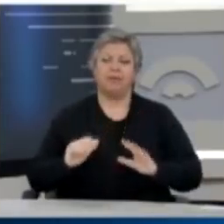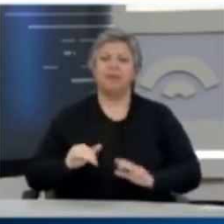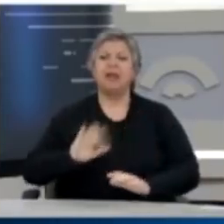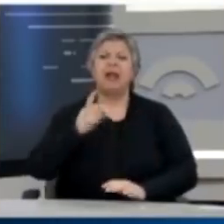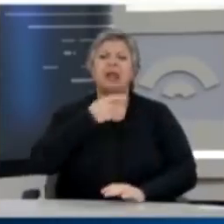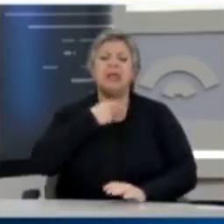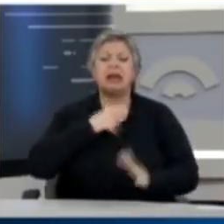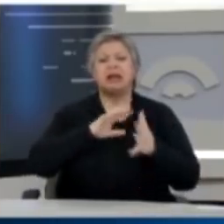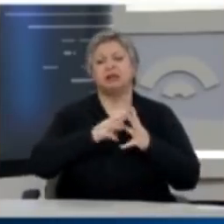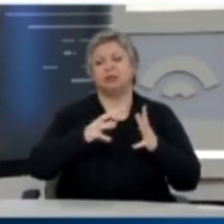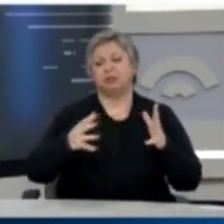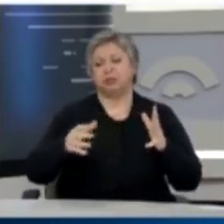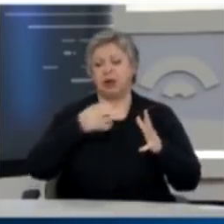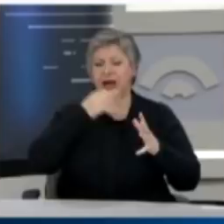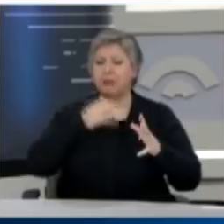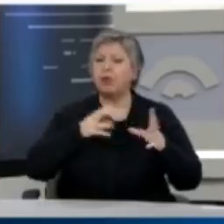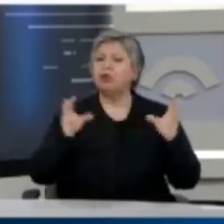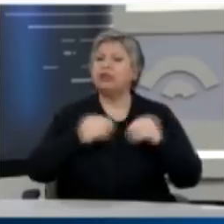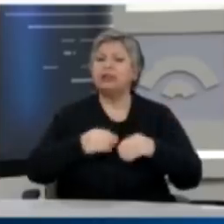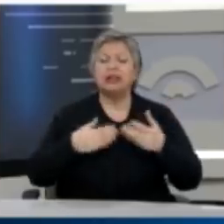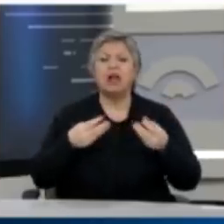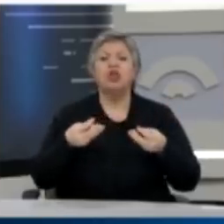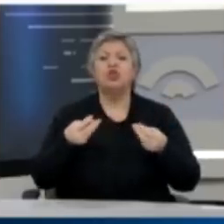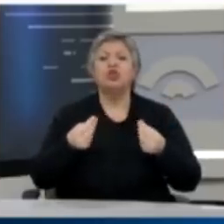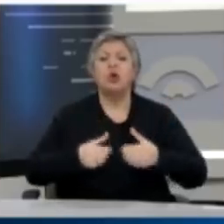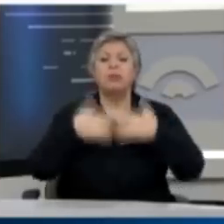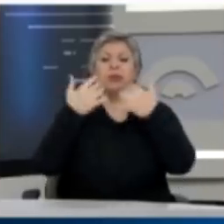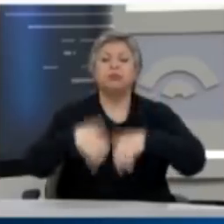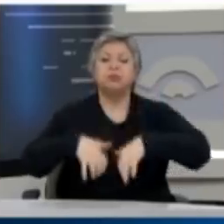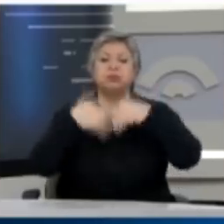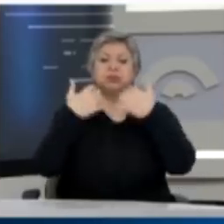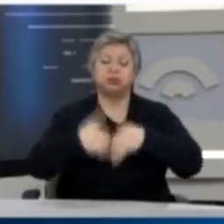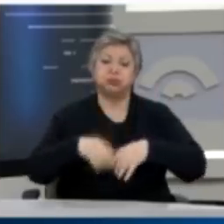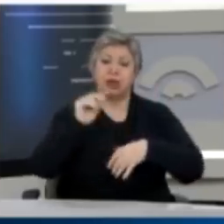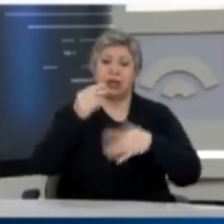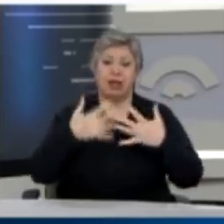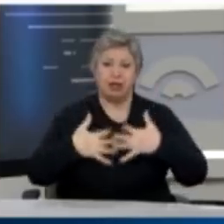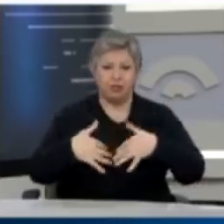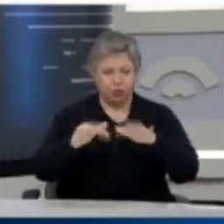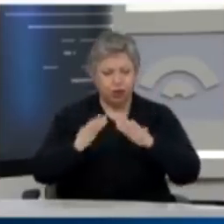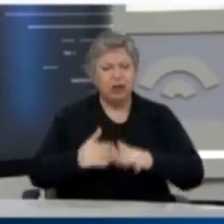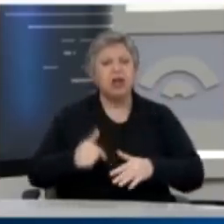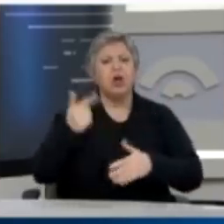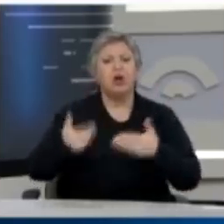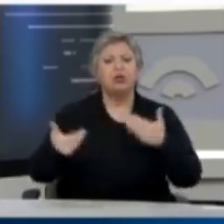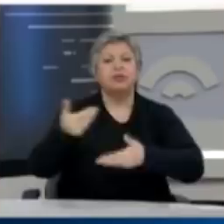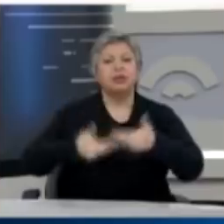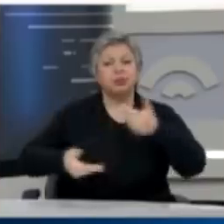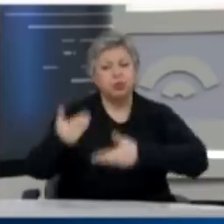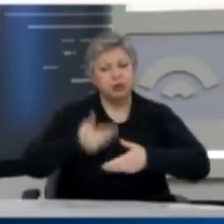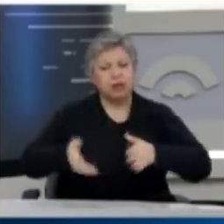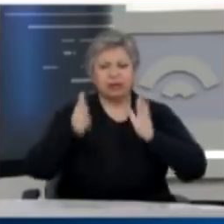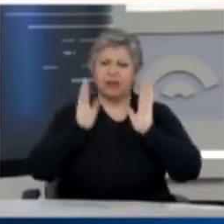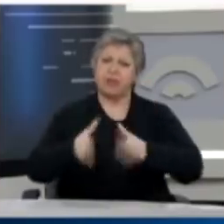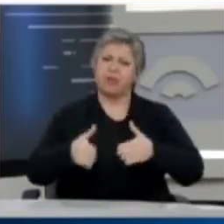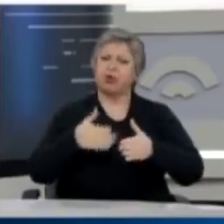αναφερθώ αναλυτικά σε ζητήματα λειτουργίας της Βουλής, για τα ζητήματα νομοθετικής πρωτοβουλίας από το λαό κλπ. Και εδώ καταθέσαμε